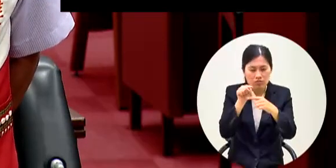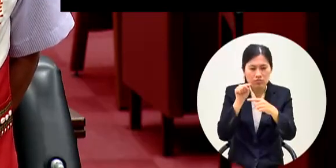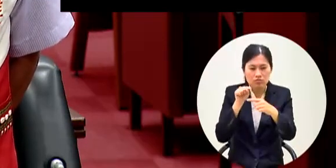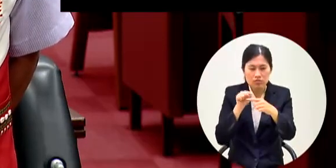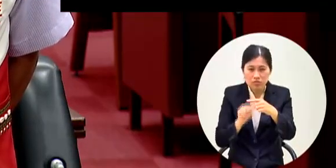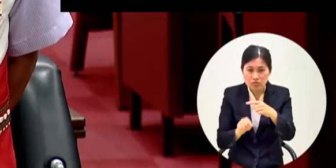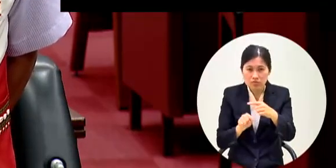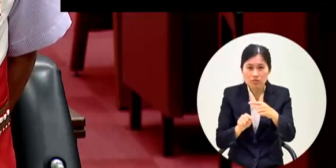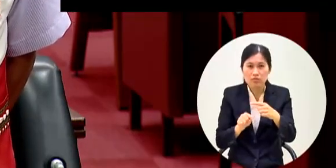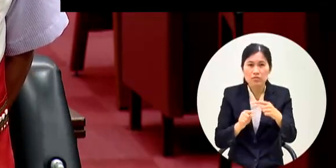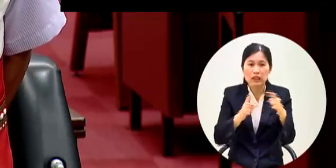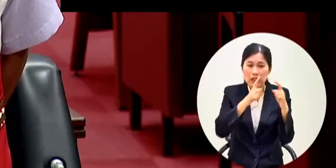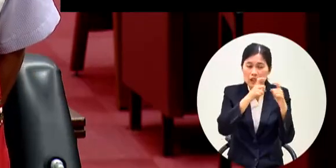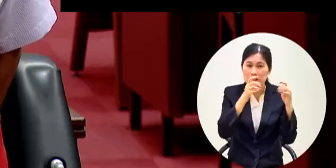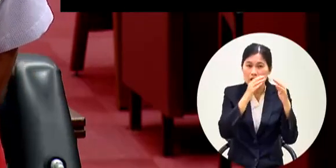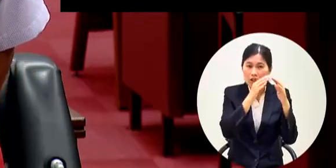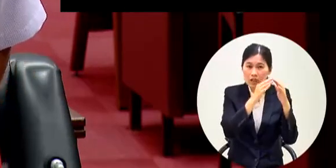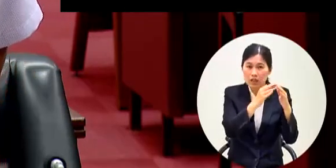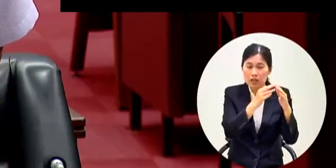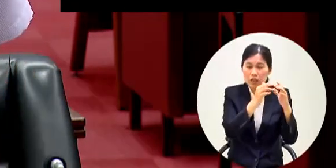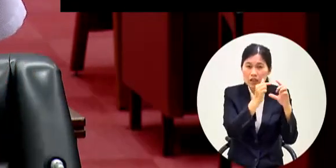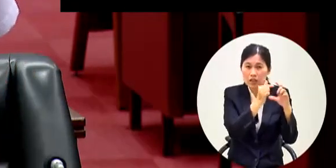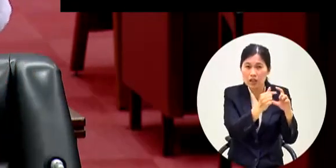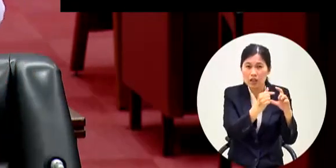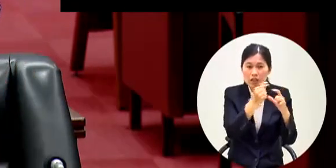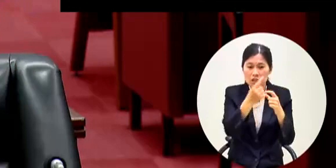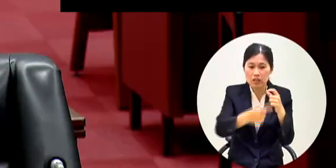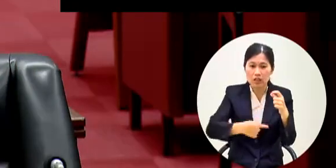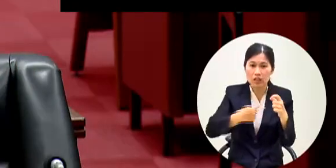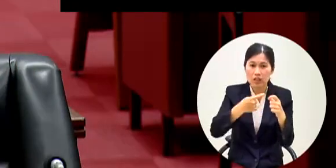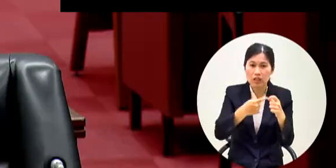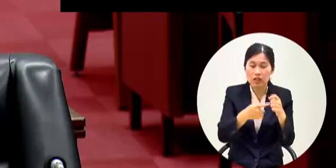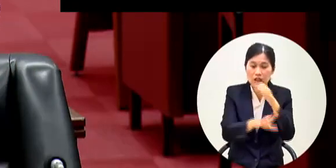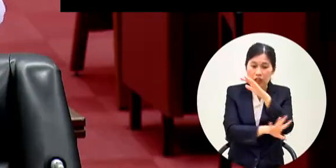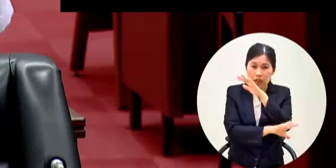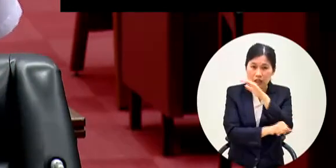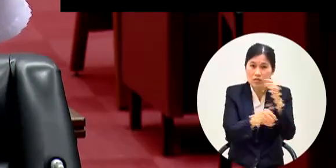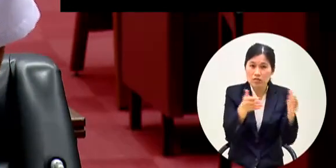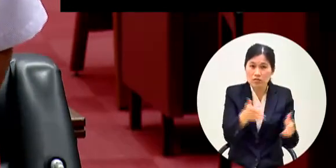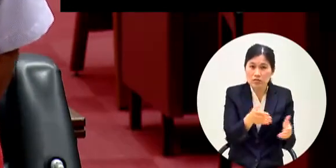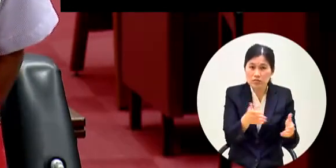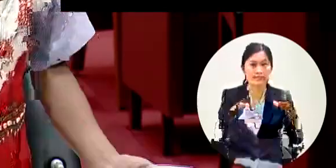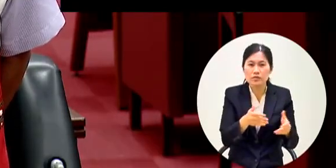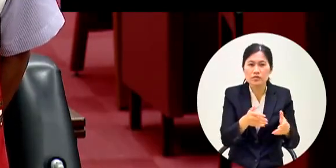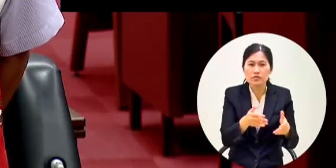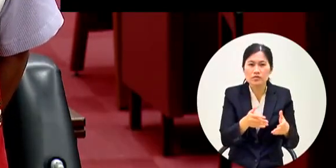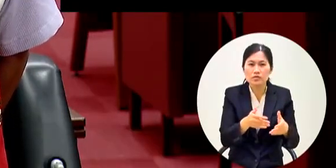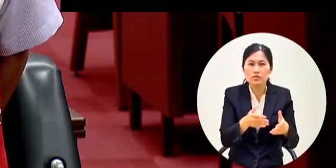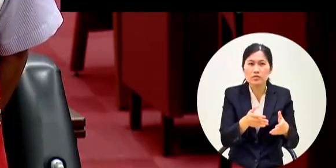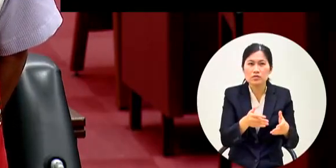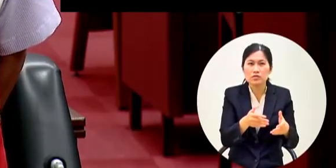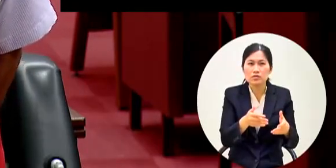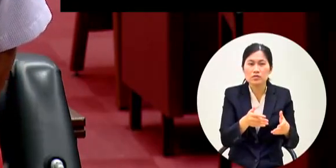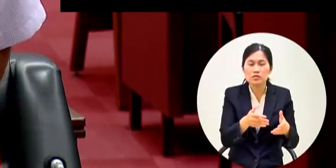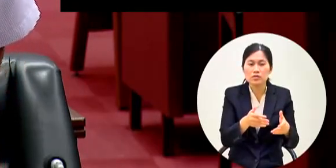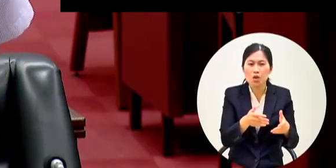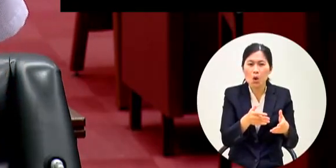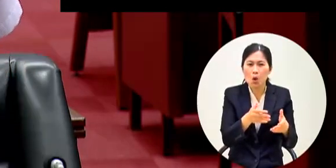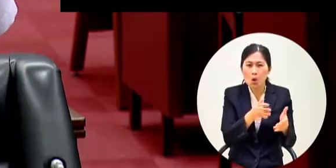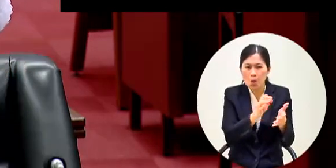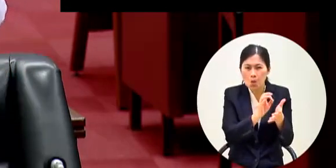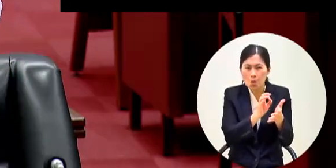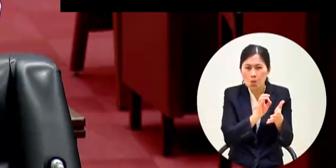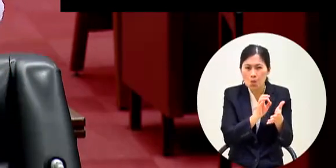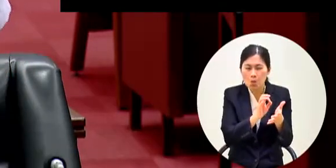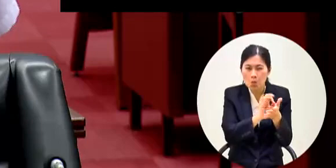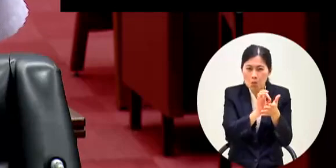那平均都会区的一年的基础建设，包括附近工程，